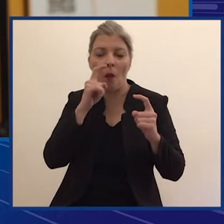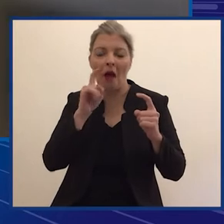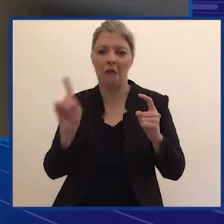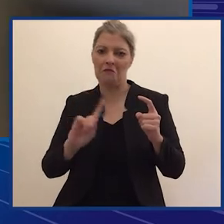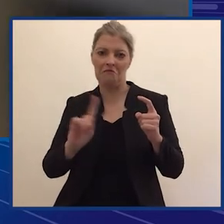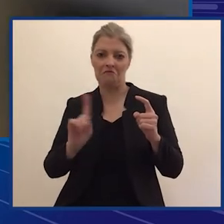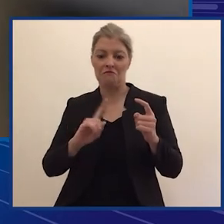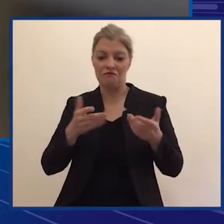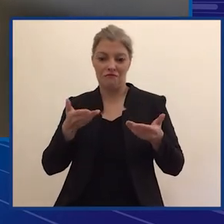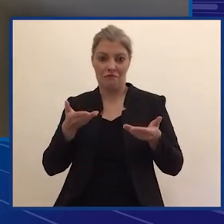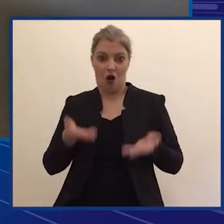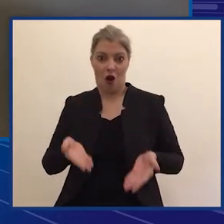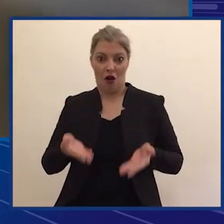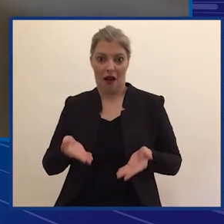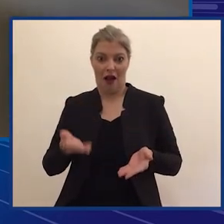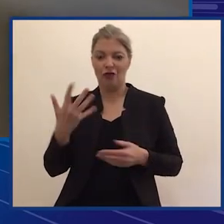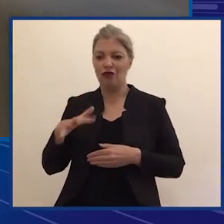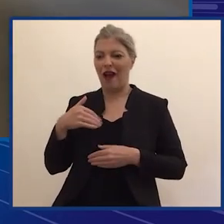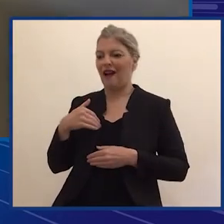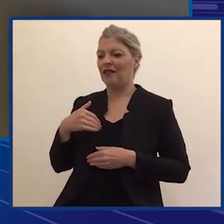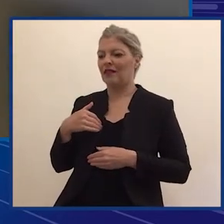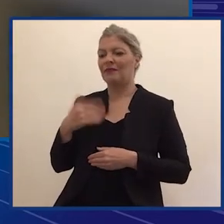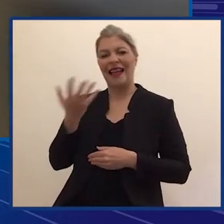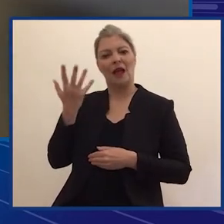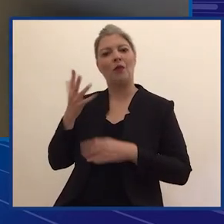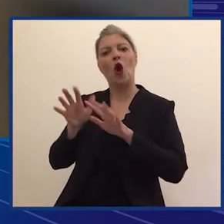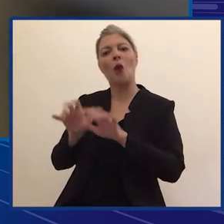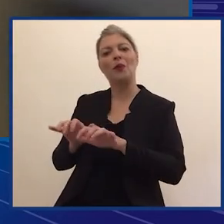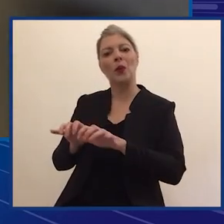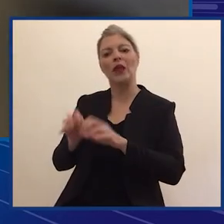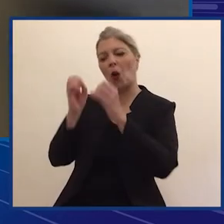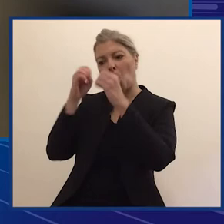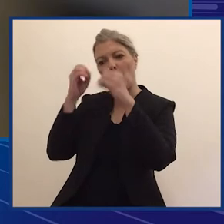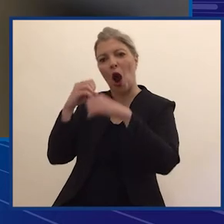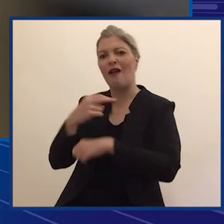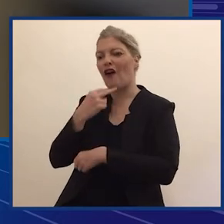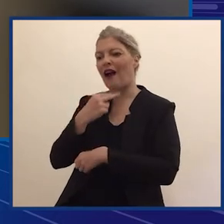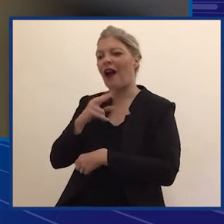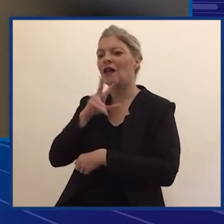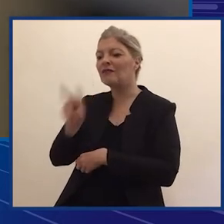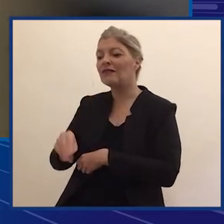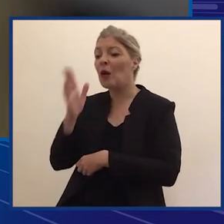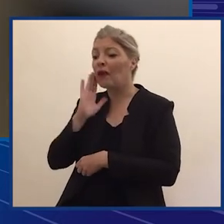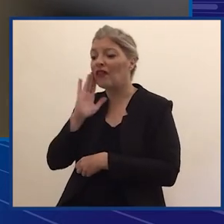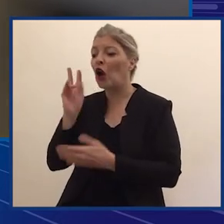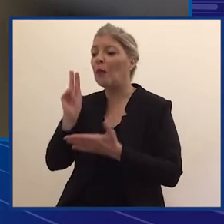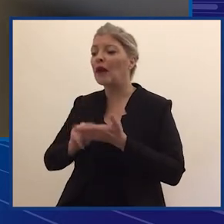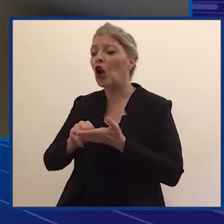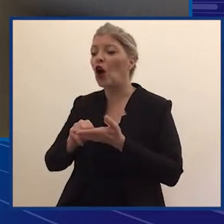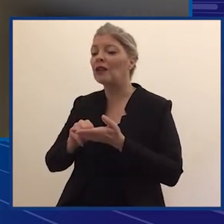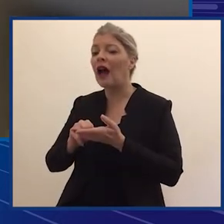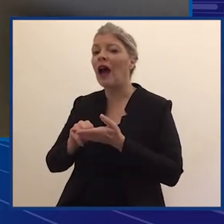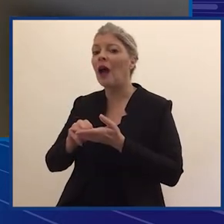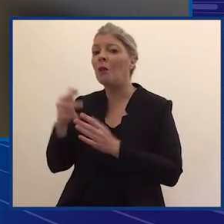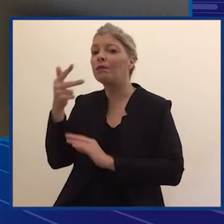già oggi abbiamo un esempio quando ci rivolgiamo all'assistente vocale di Google e gli chiediamo per esempio di fissare un appuntamento per noi, di prenotare in pizzeria, o